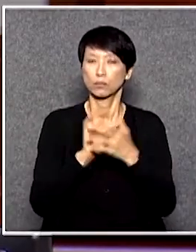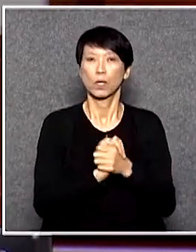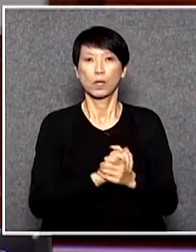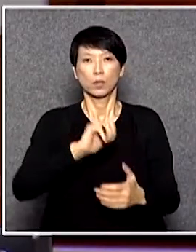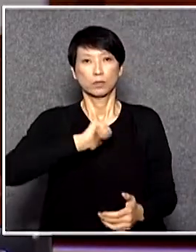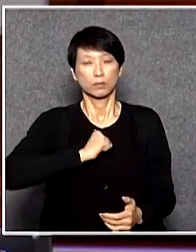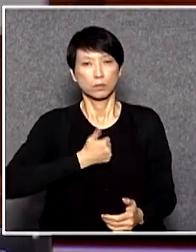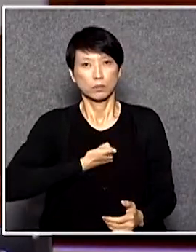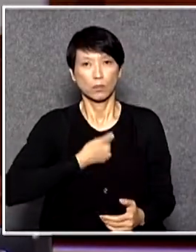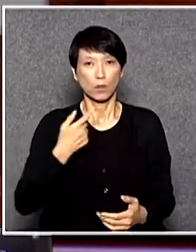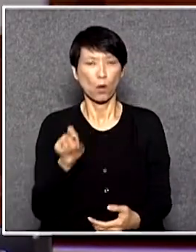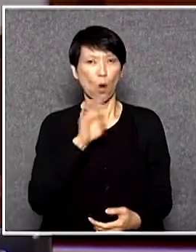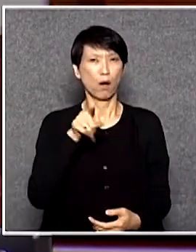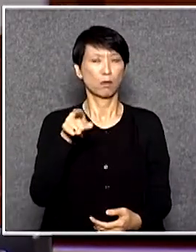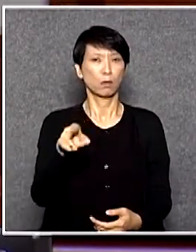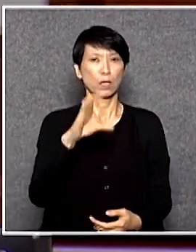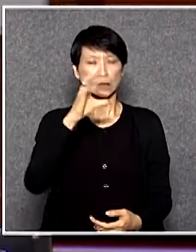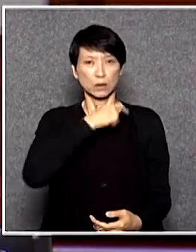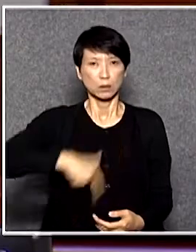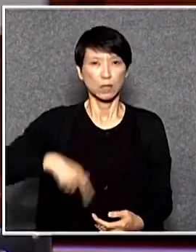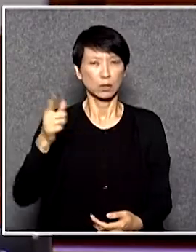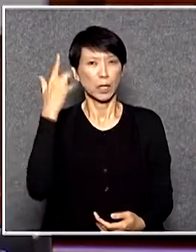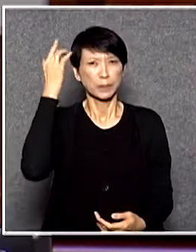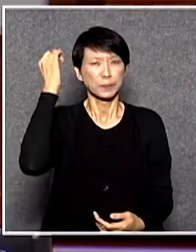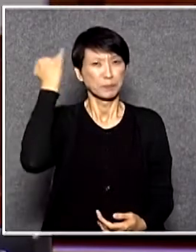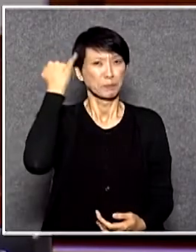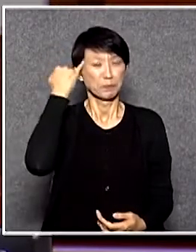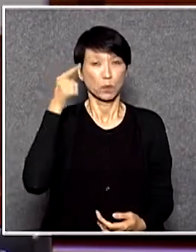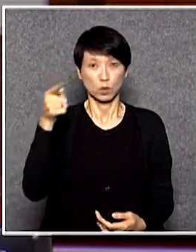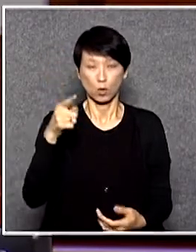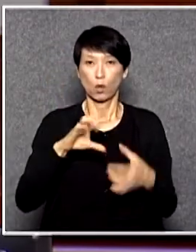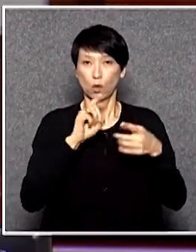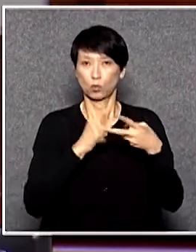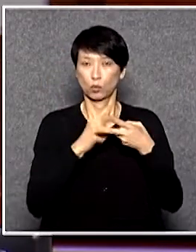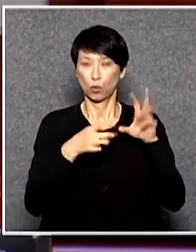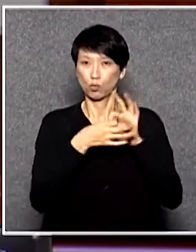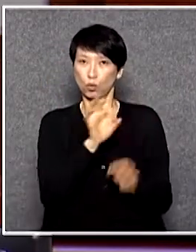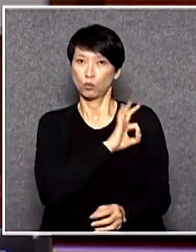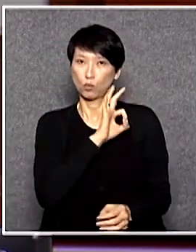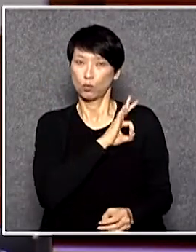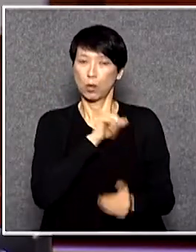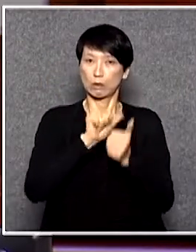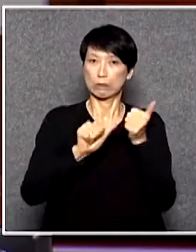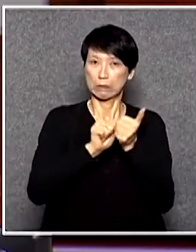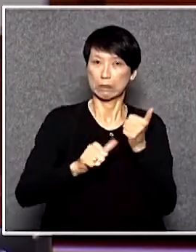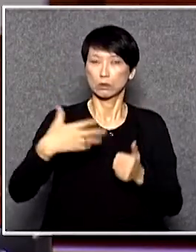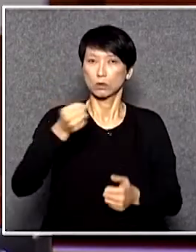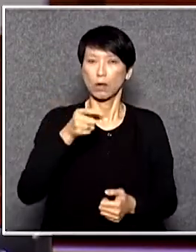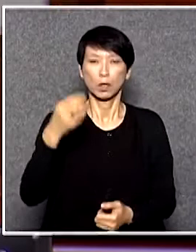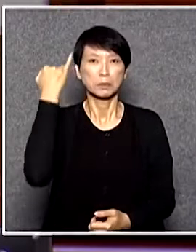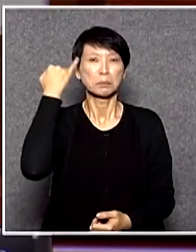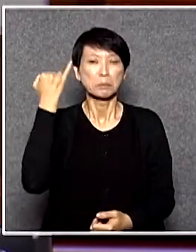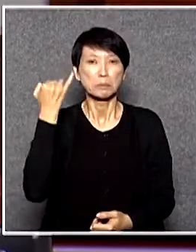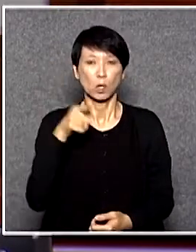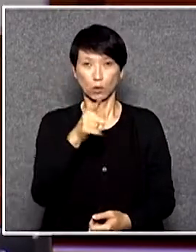就批評佢經驗不足、欠精明，堂堂一個工聯會的理事長，係咪？你不是企